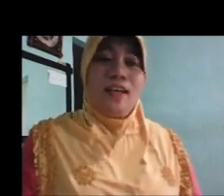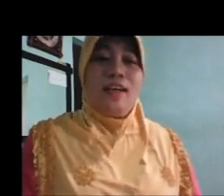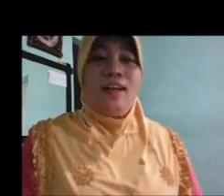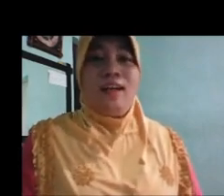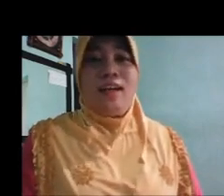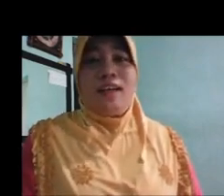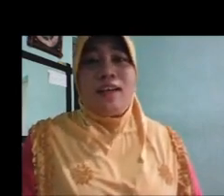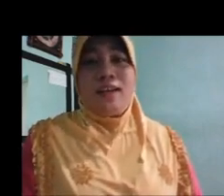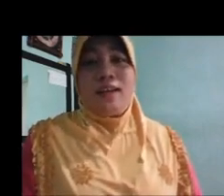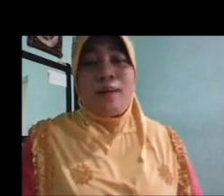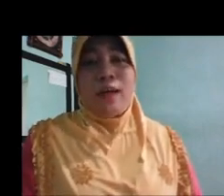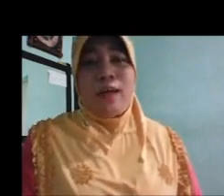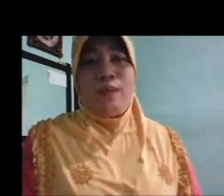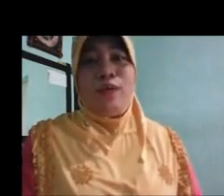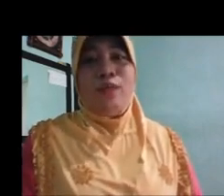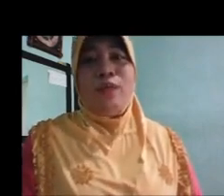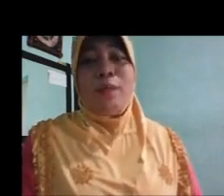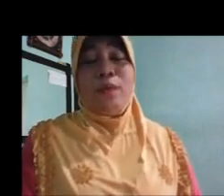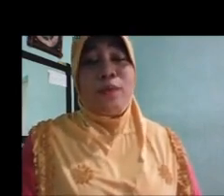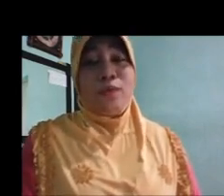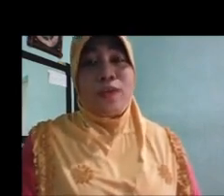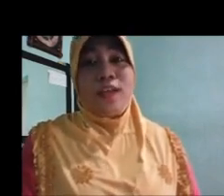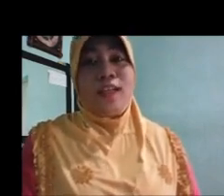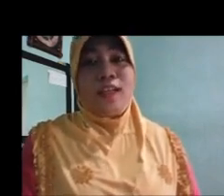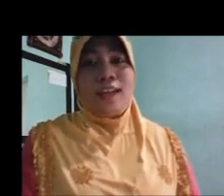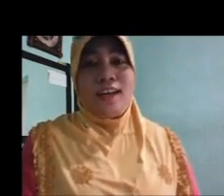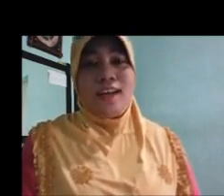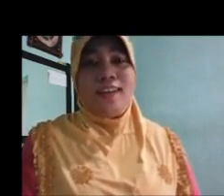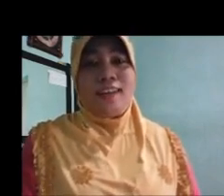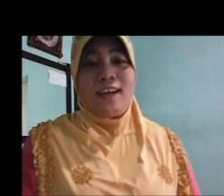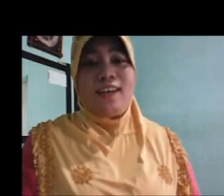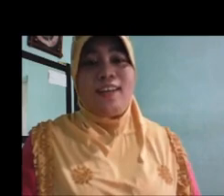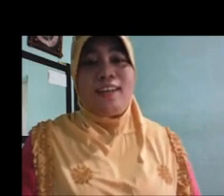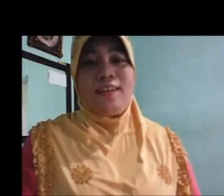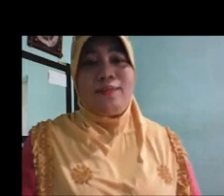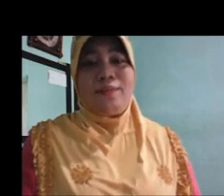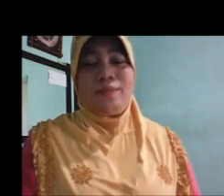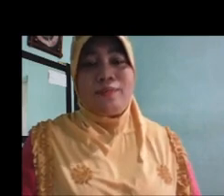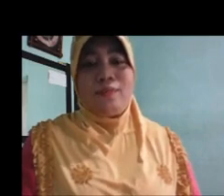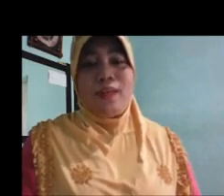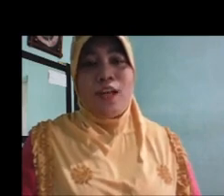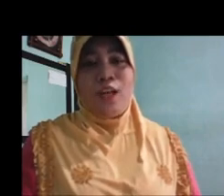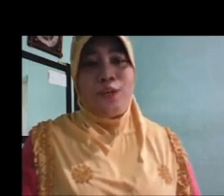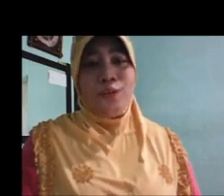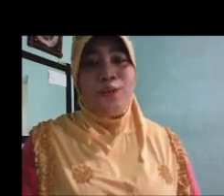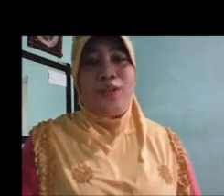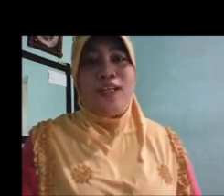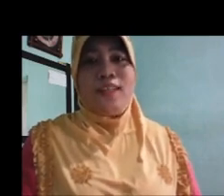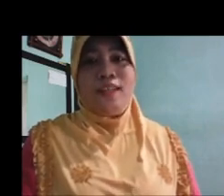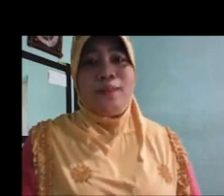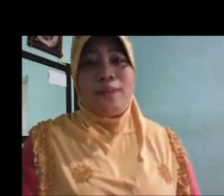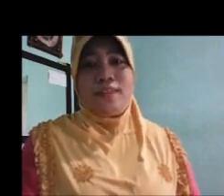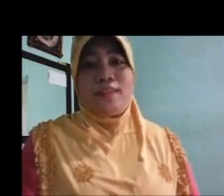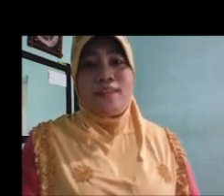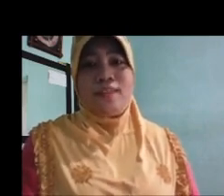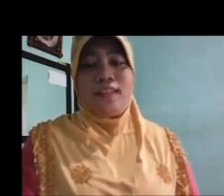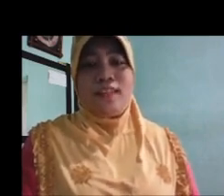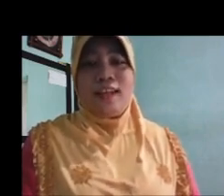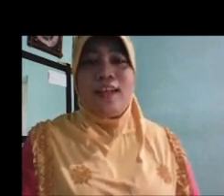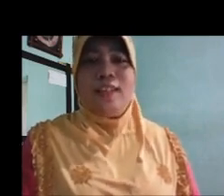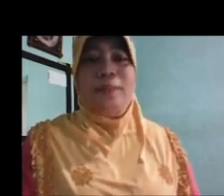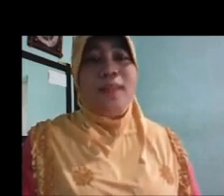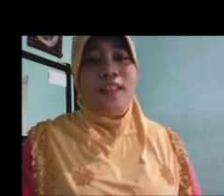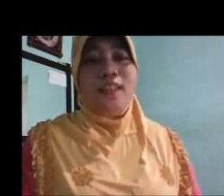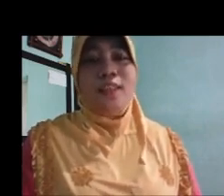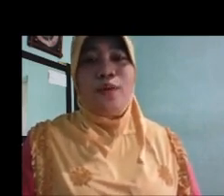Sehingga ayah bunda juga perlu menyesuaikan dengan keadaan ya. Lalu, take a break.